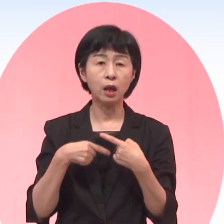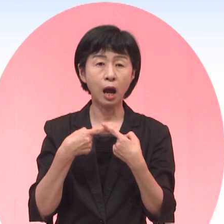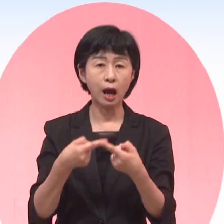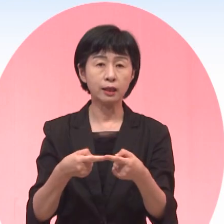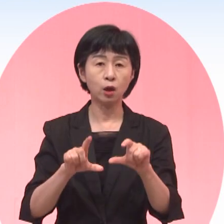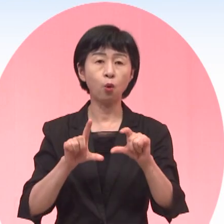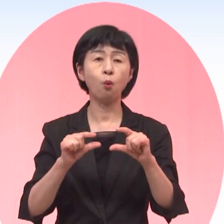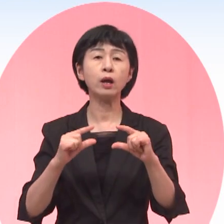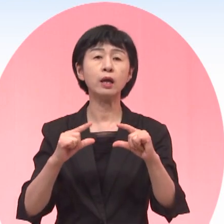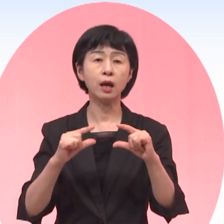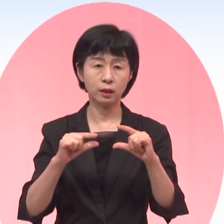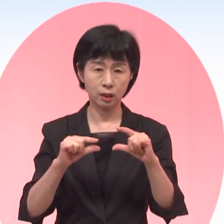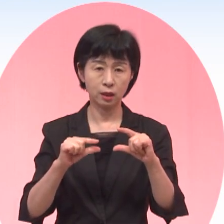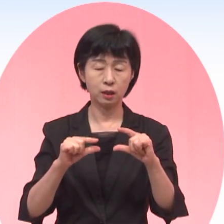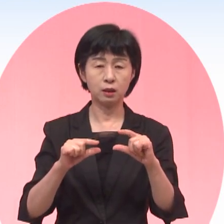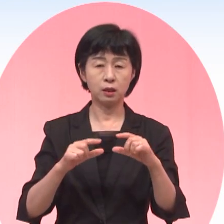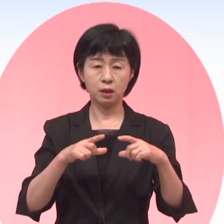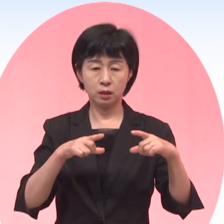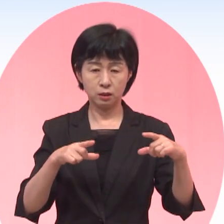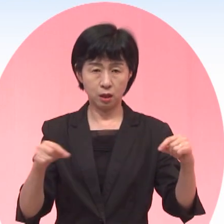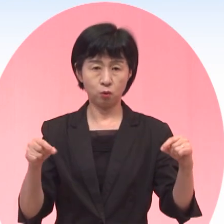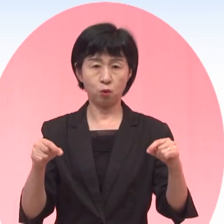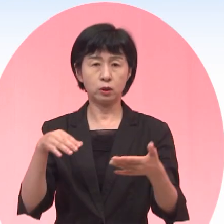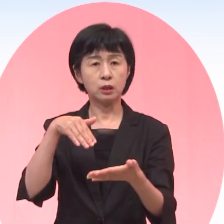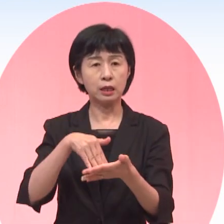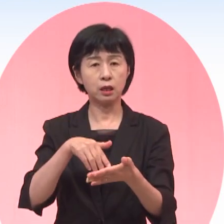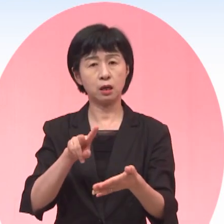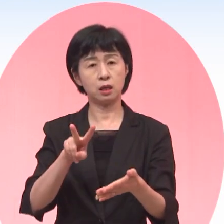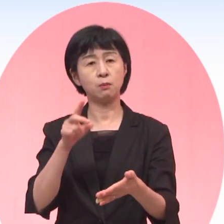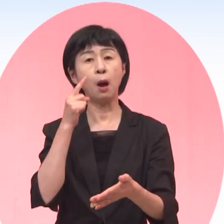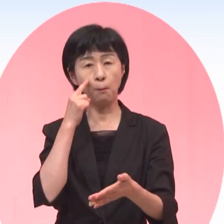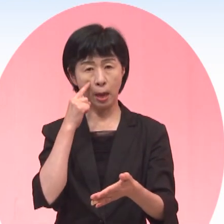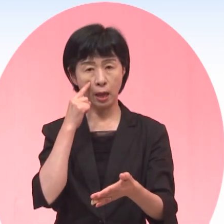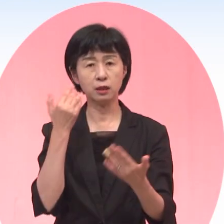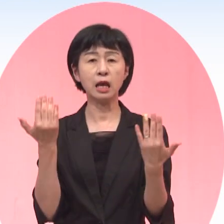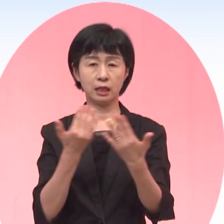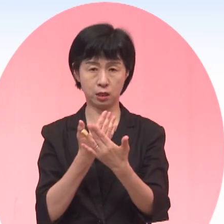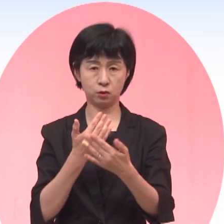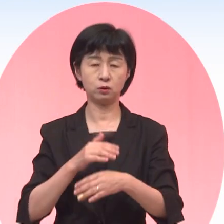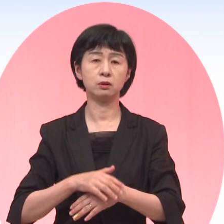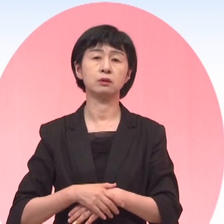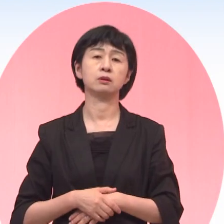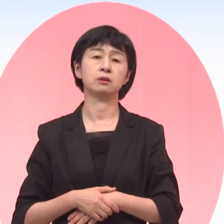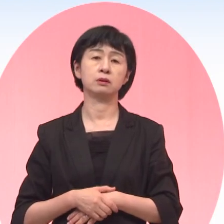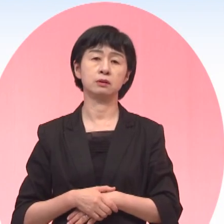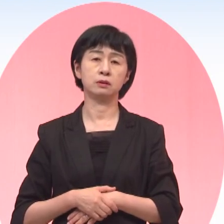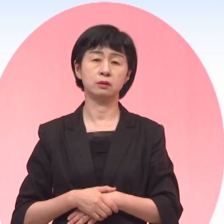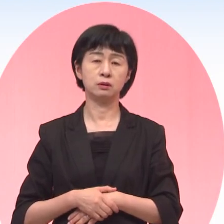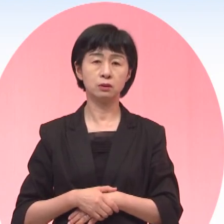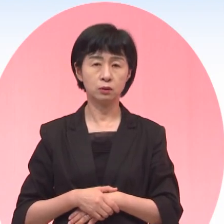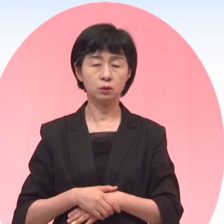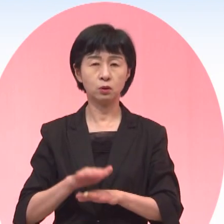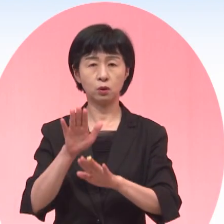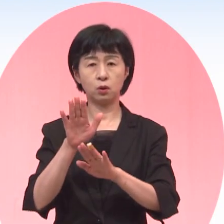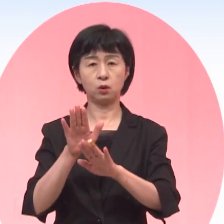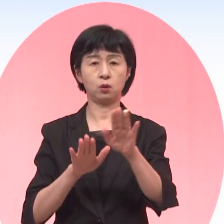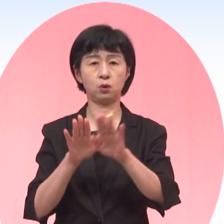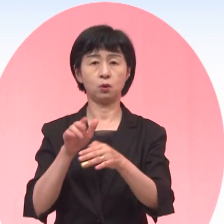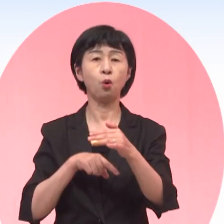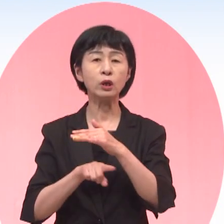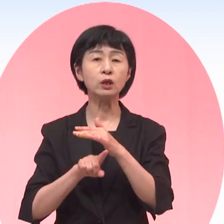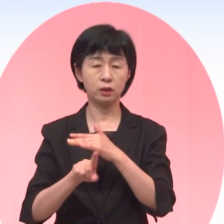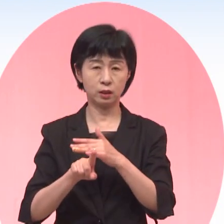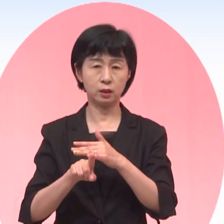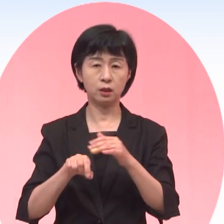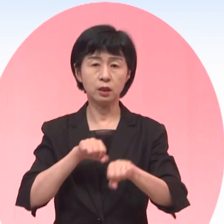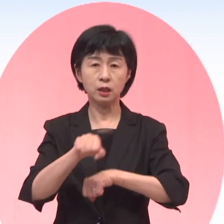入している割合は全国で2番目に低い状況となっています。こういった状況を受けて